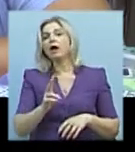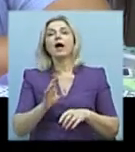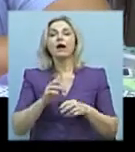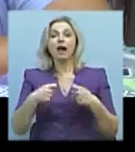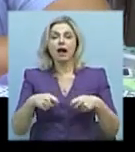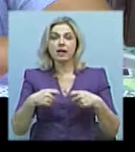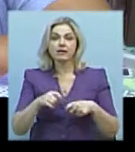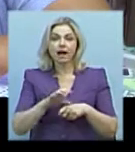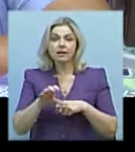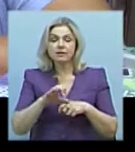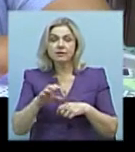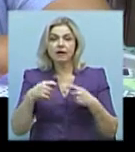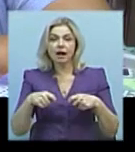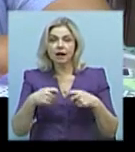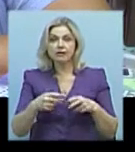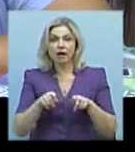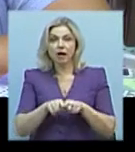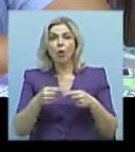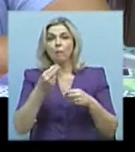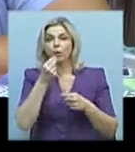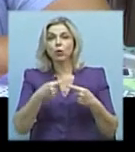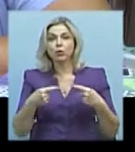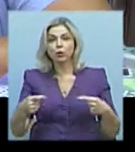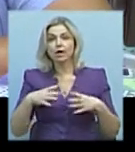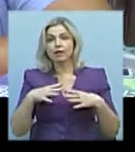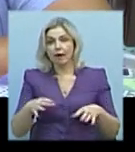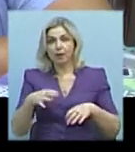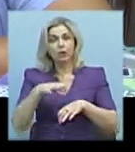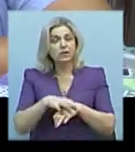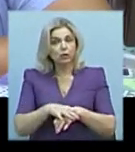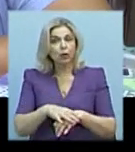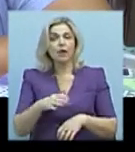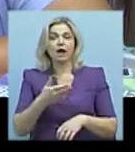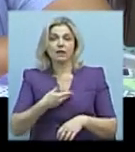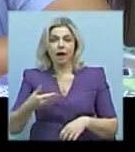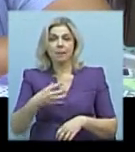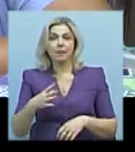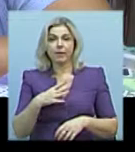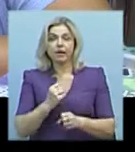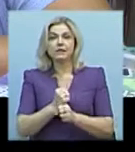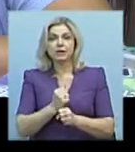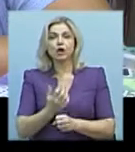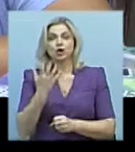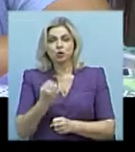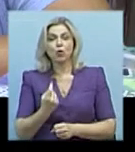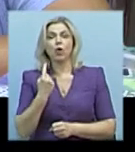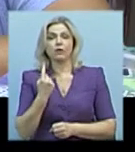вже даної продукції не було встановлено. Нами було здійснено ще